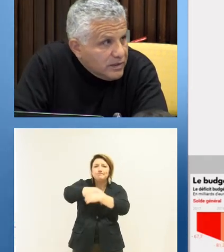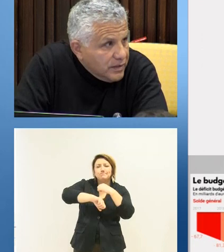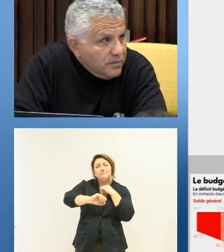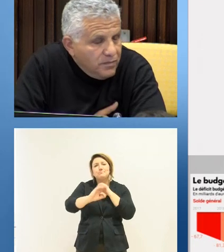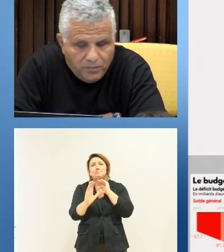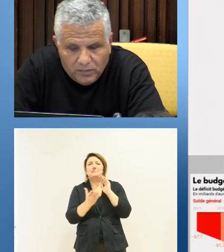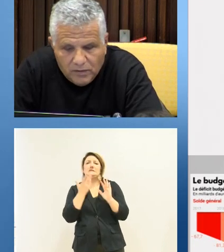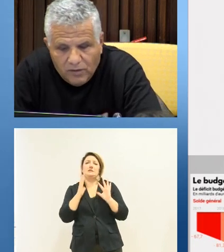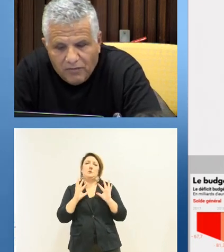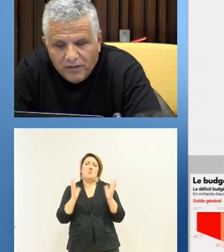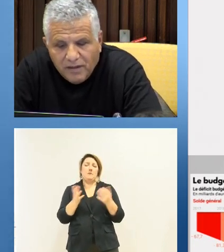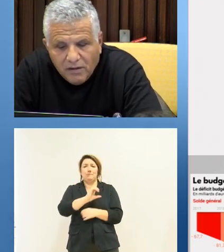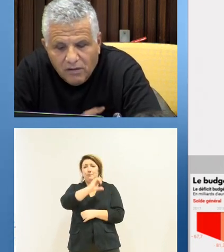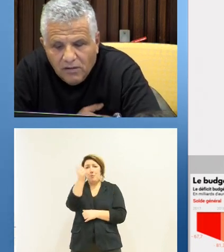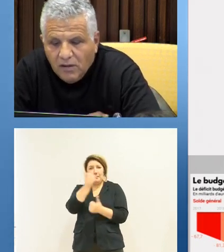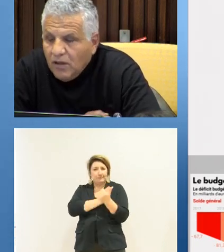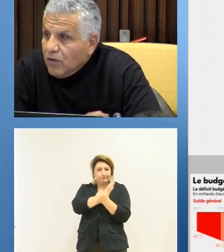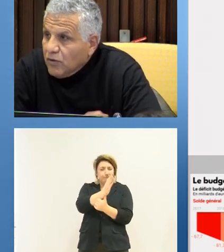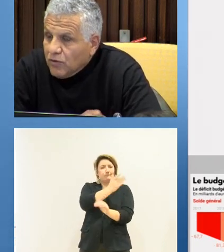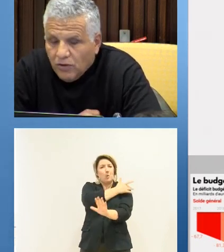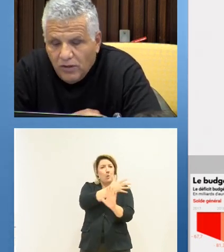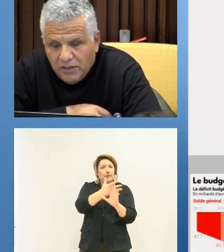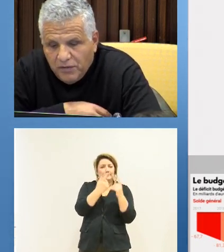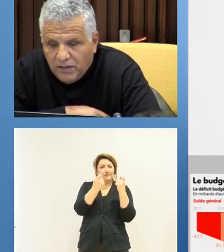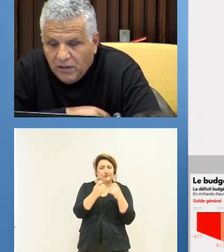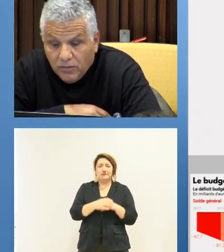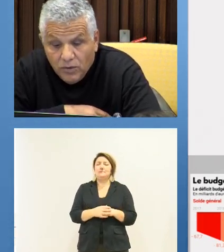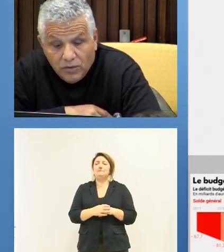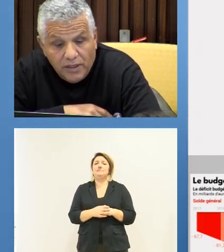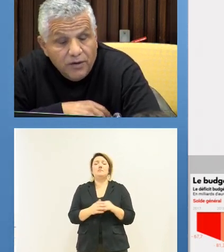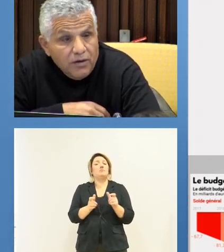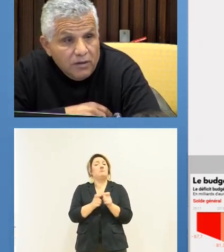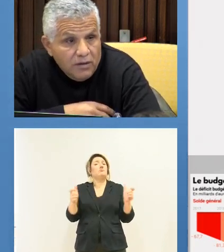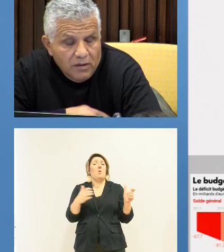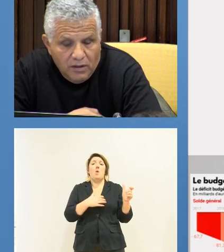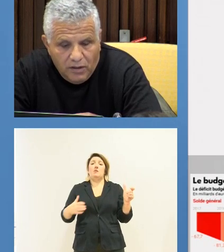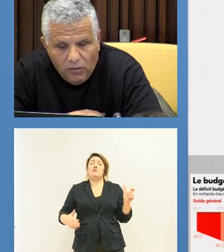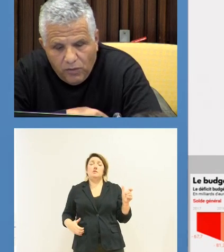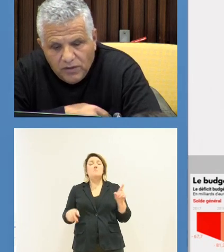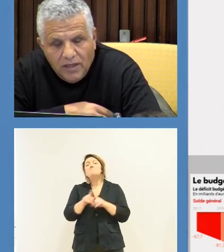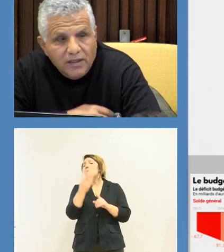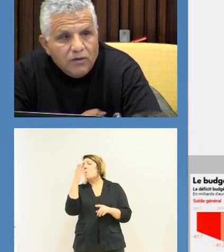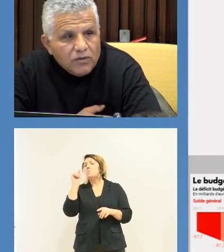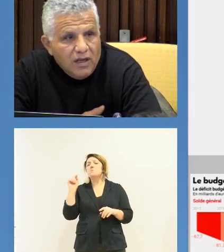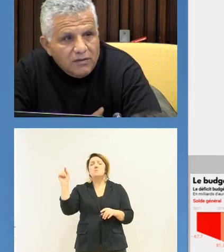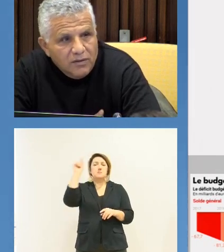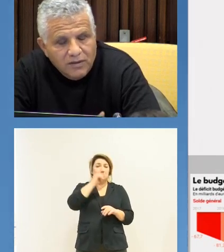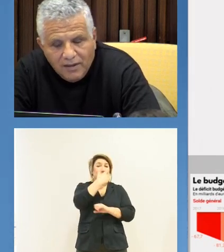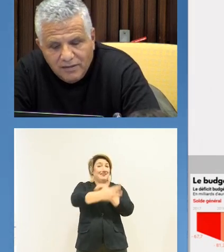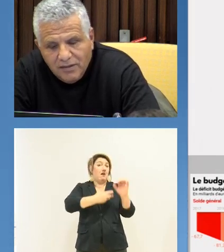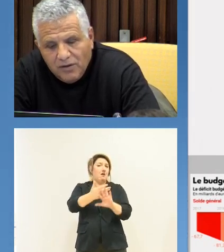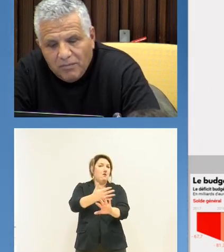financier cela fait cinq ans que notre collectivité comme d'autres d'ailleurs et confronté à des contraintes